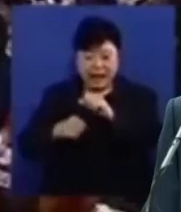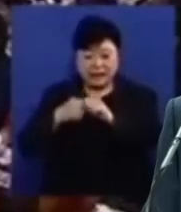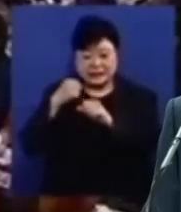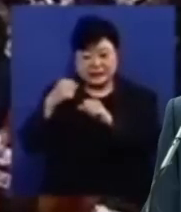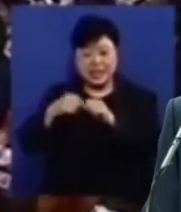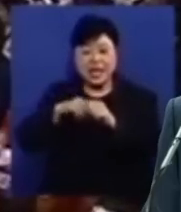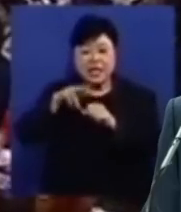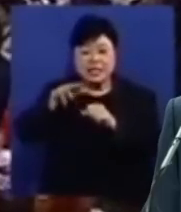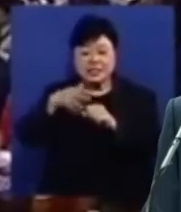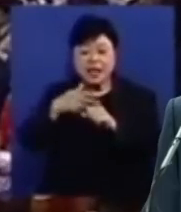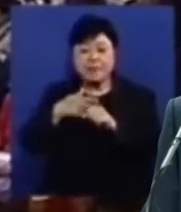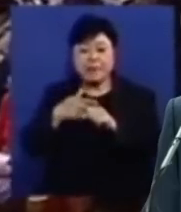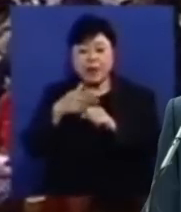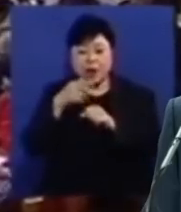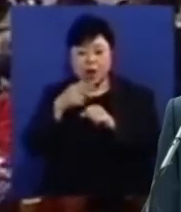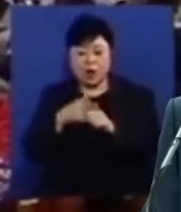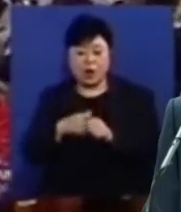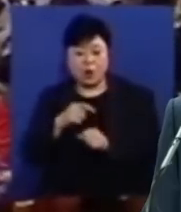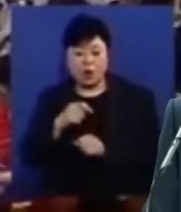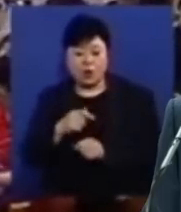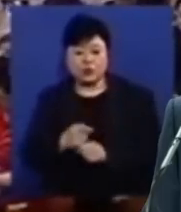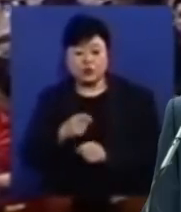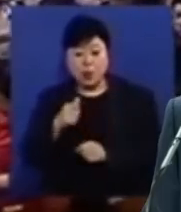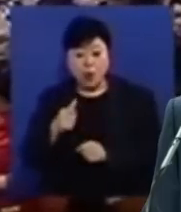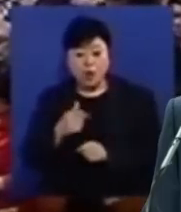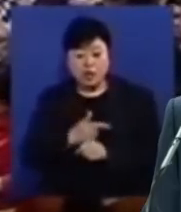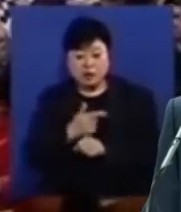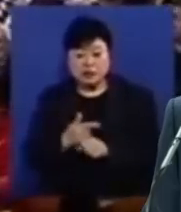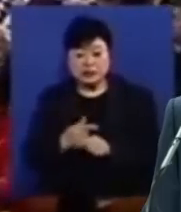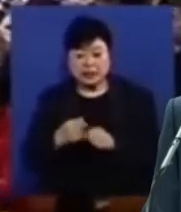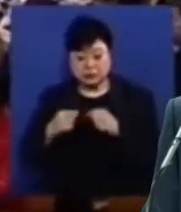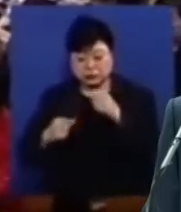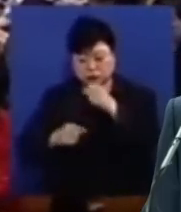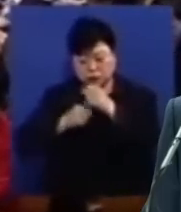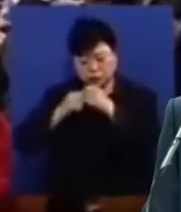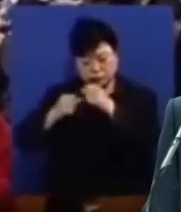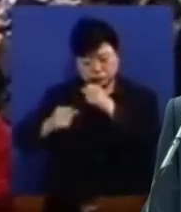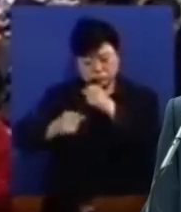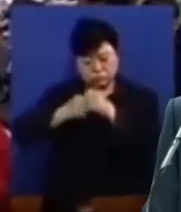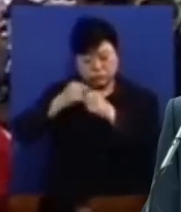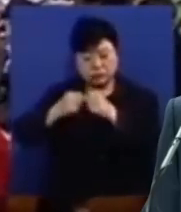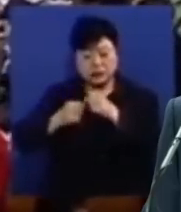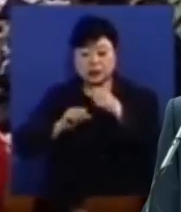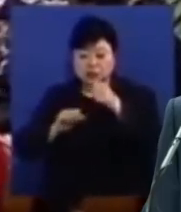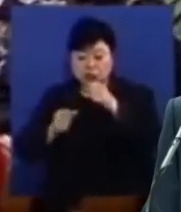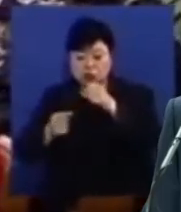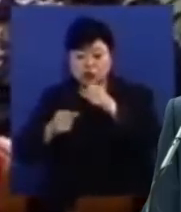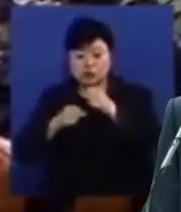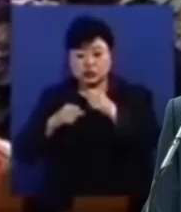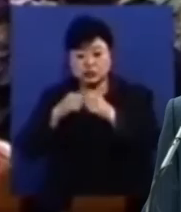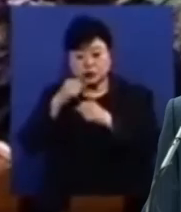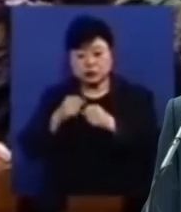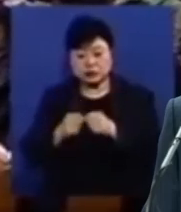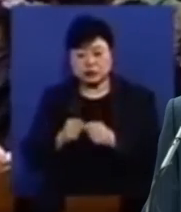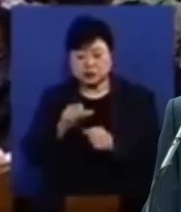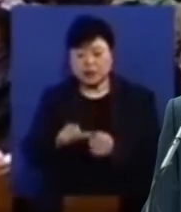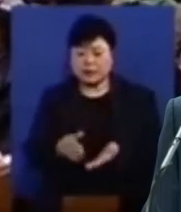6시간 정도에 한 번씩 돌고 있습니다. 그런데 이러한 지구의 움직임은 수천 년이